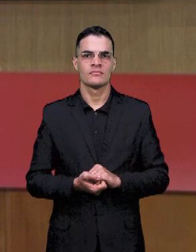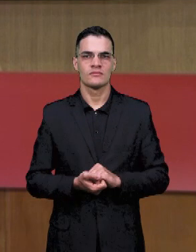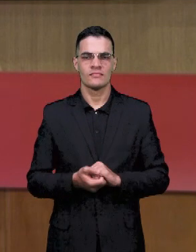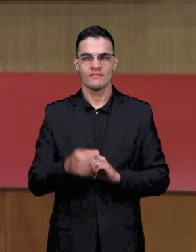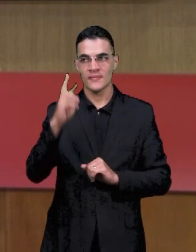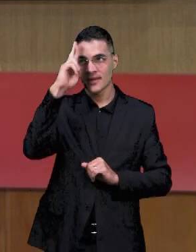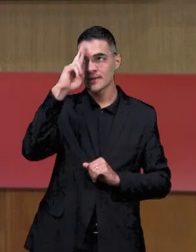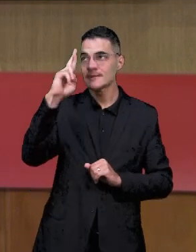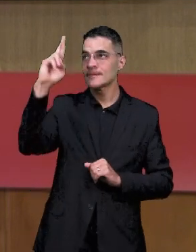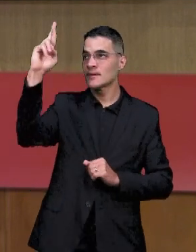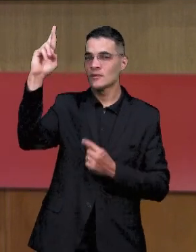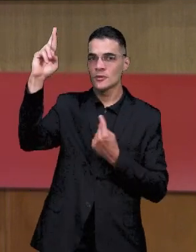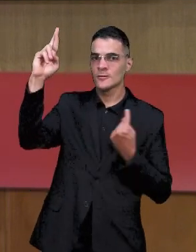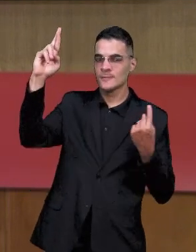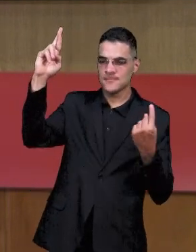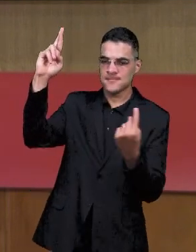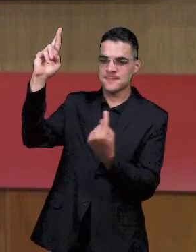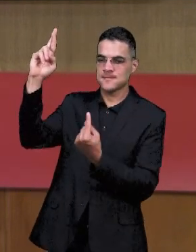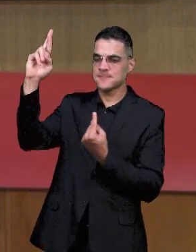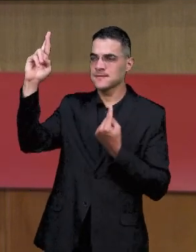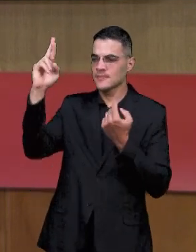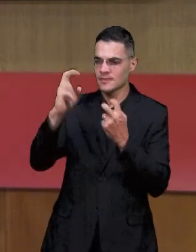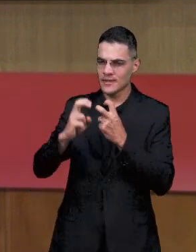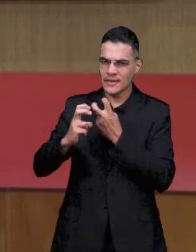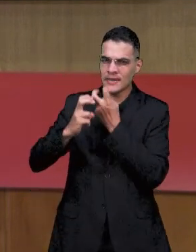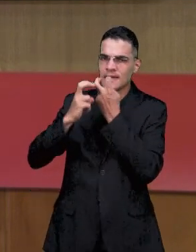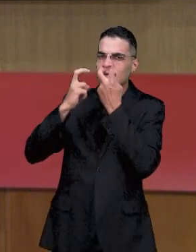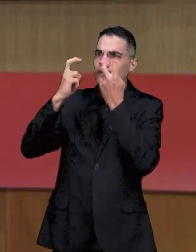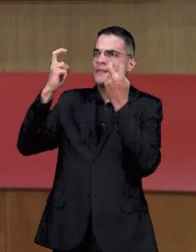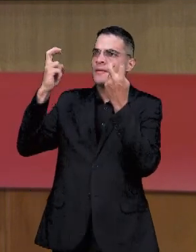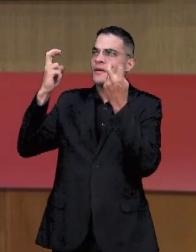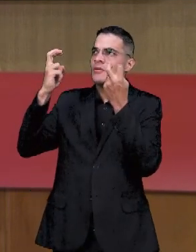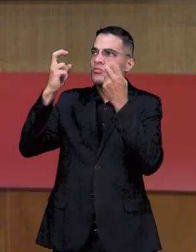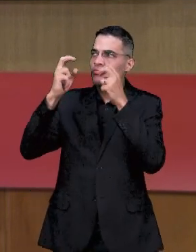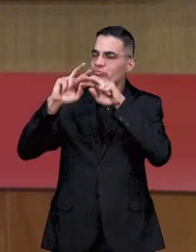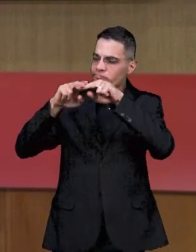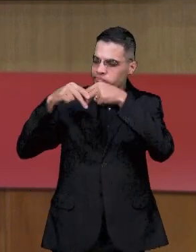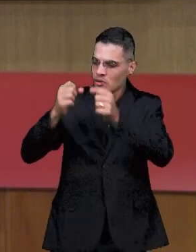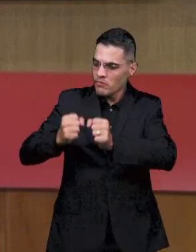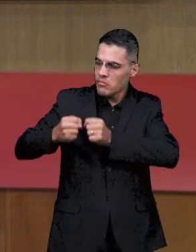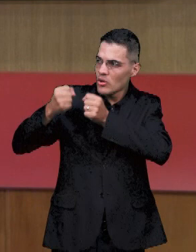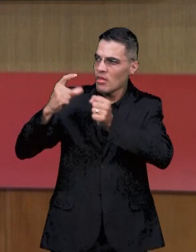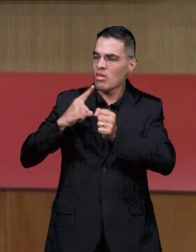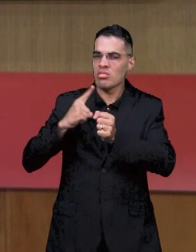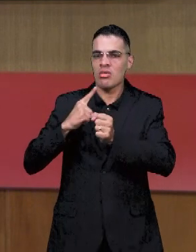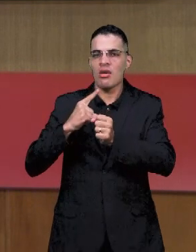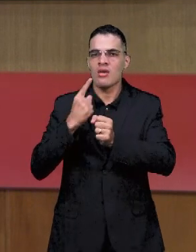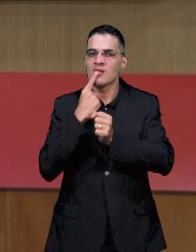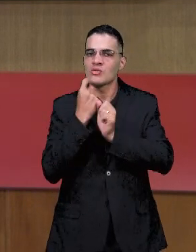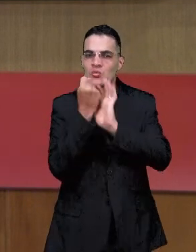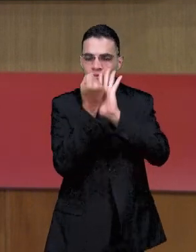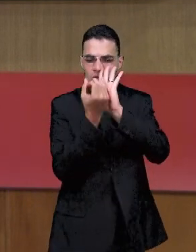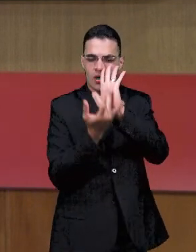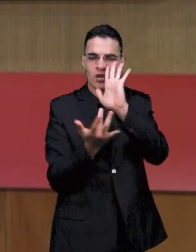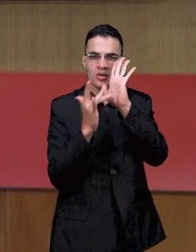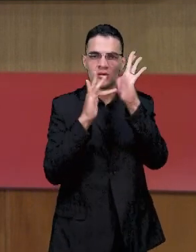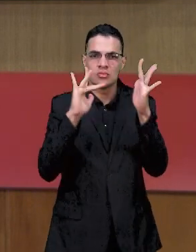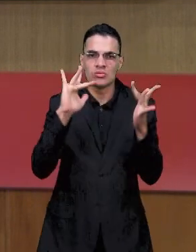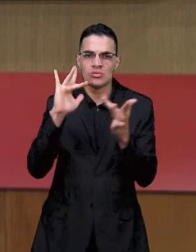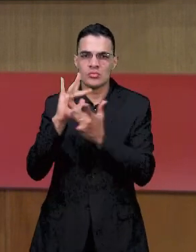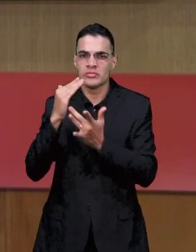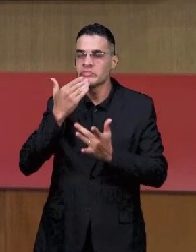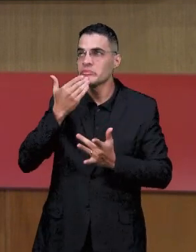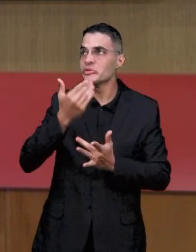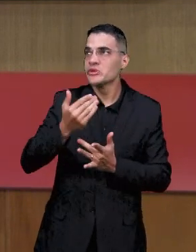Господь, мы взываем Тебя о силе, которая в крови Господа Иисуса. Просим Тебя прощения грехов, освобождения нашей